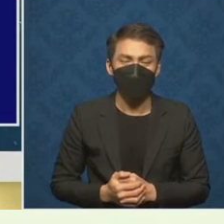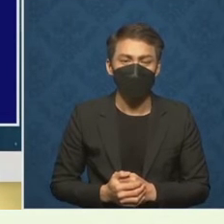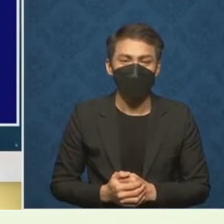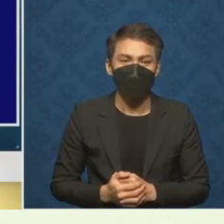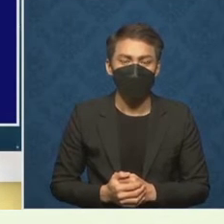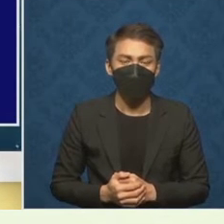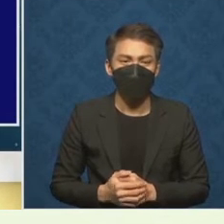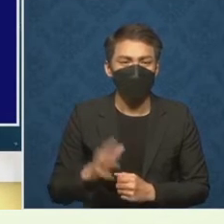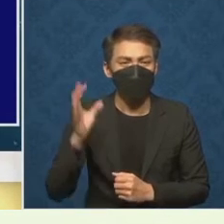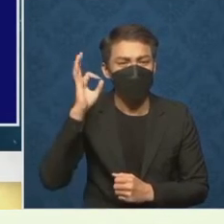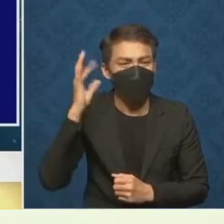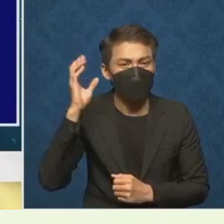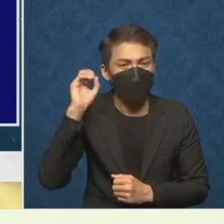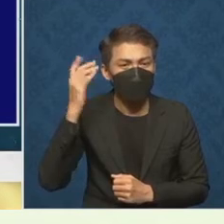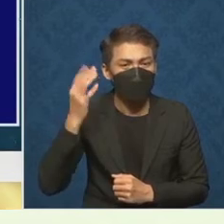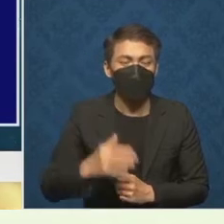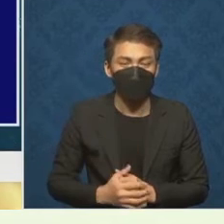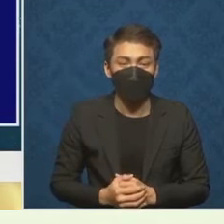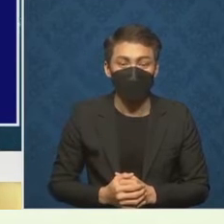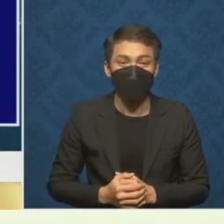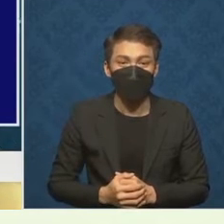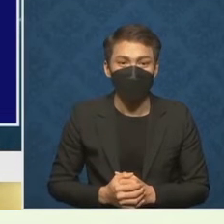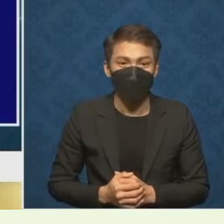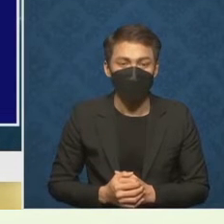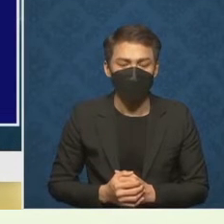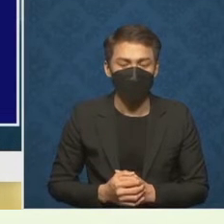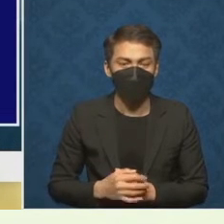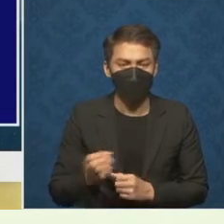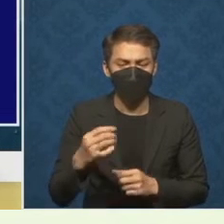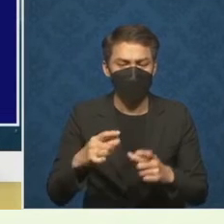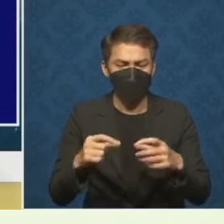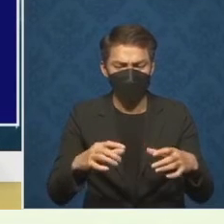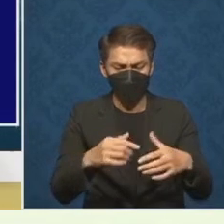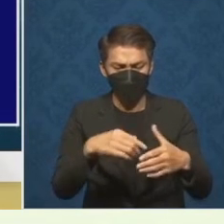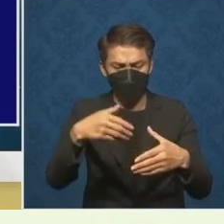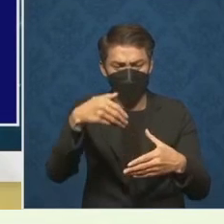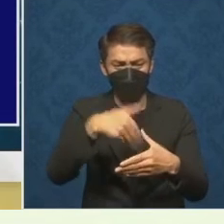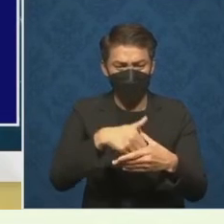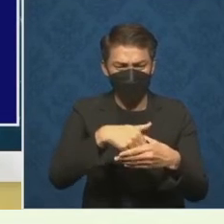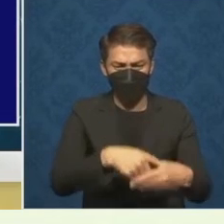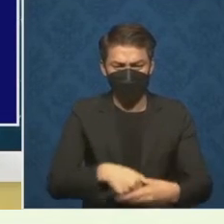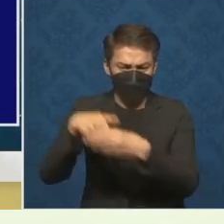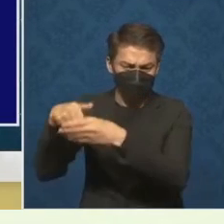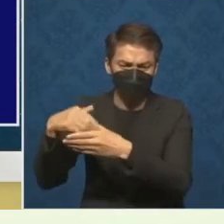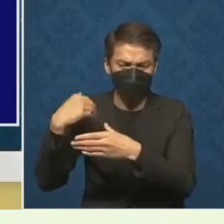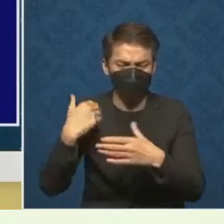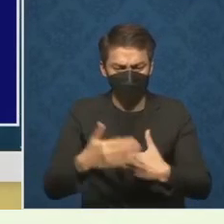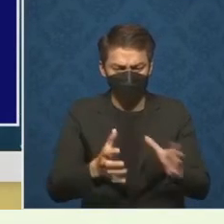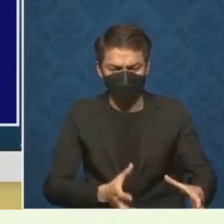ไอ้ยกบัตร คือยกบัตรอีกนี ้นี่แหละมันกลัวเกมนี้แหละเพราะว่าคราวที่